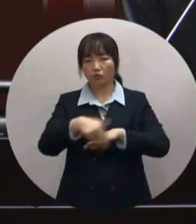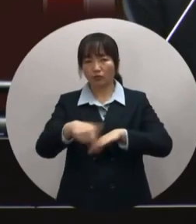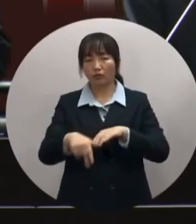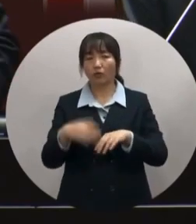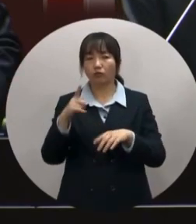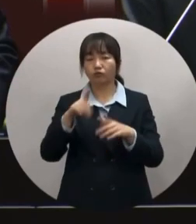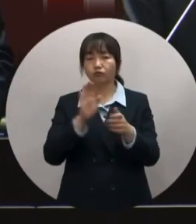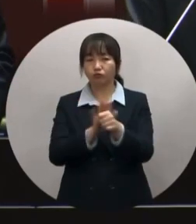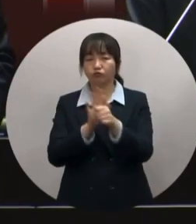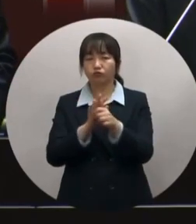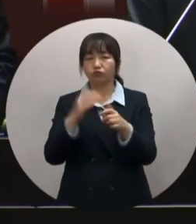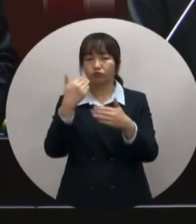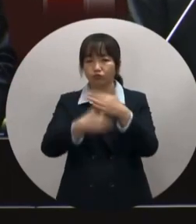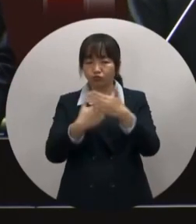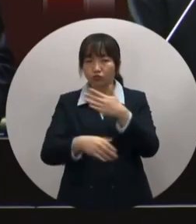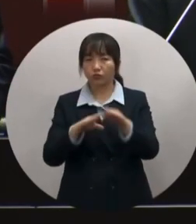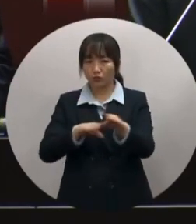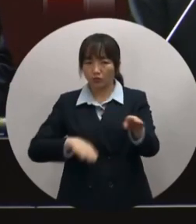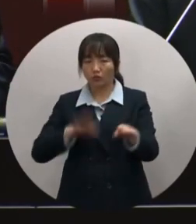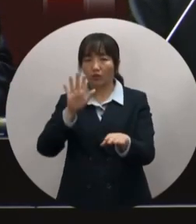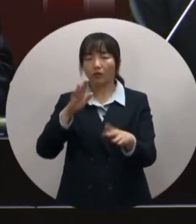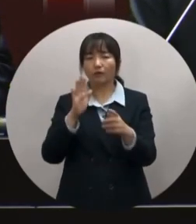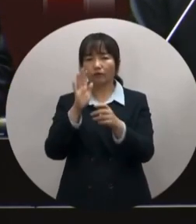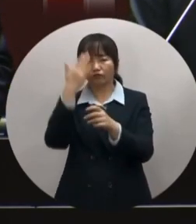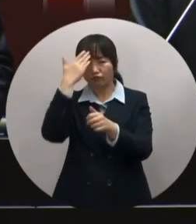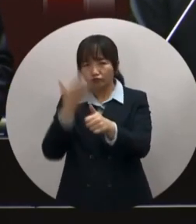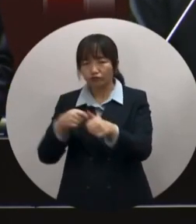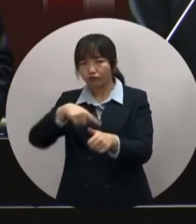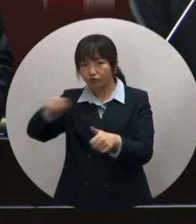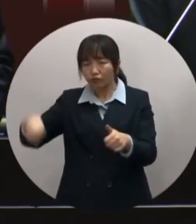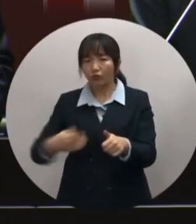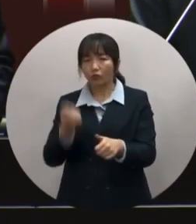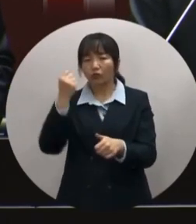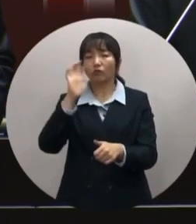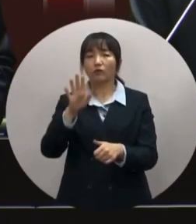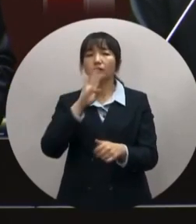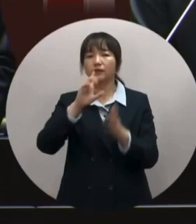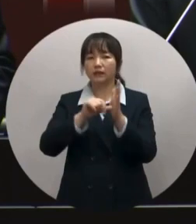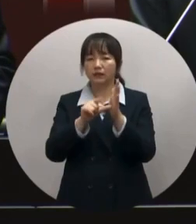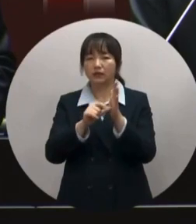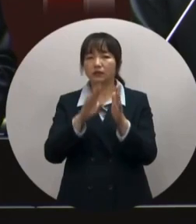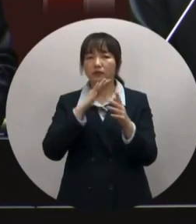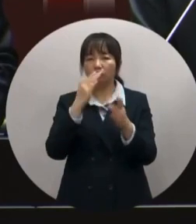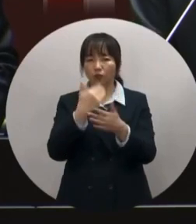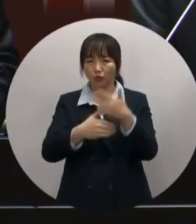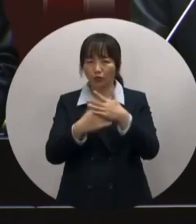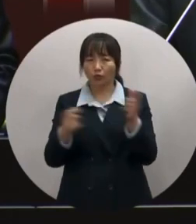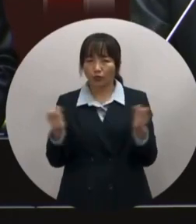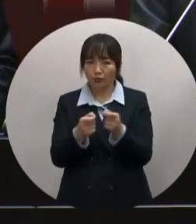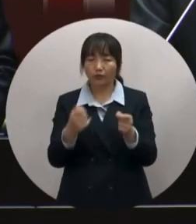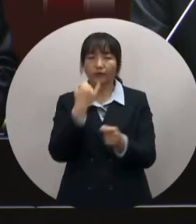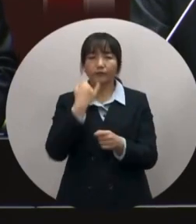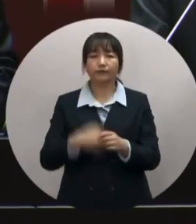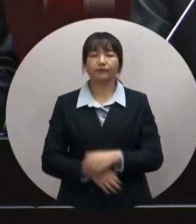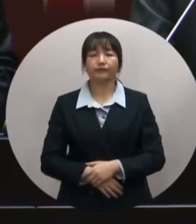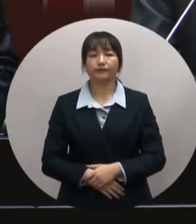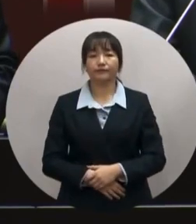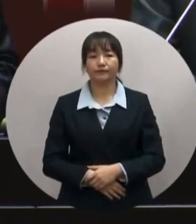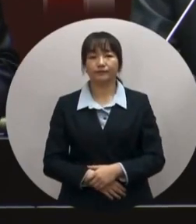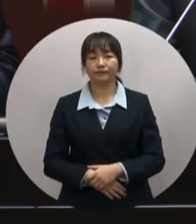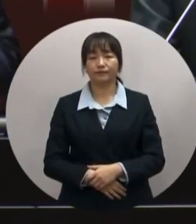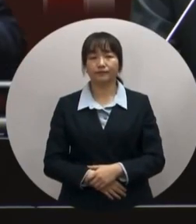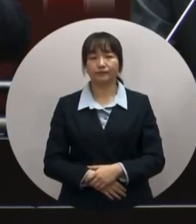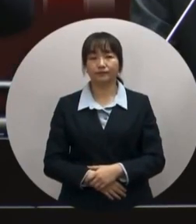效果就很好所以會影響到在地的一點權益啦我們盡量把時間縮短盡量爭取啦那